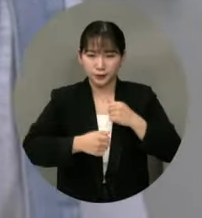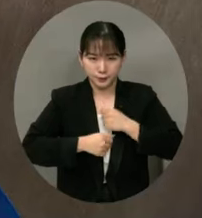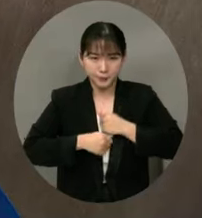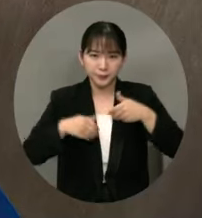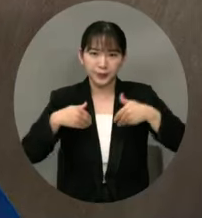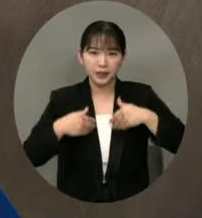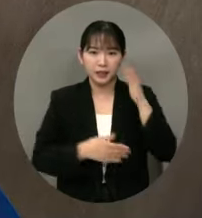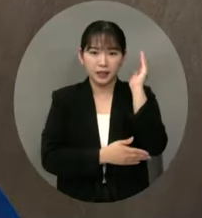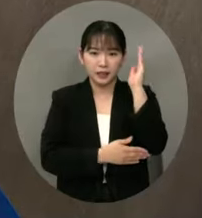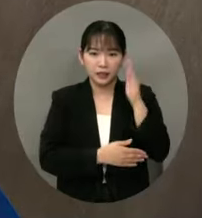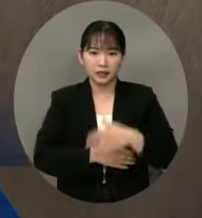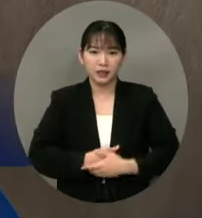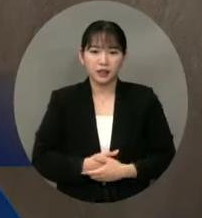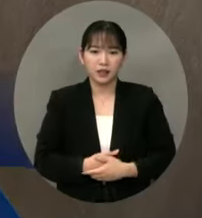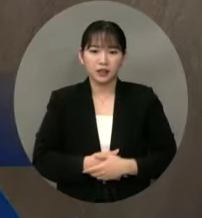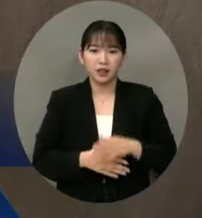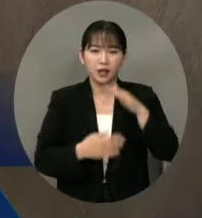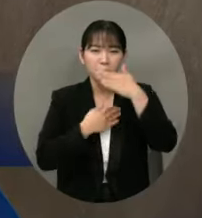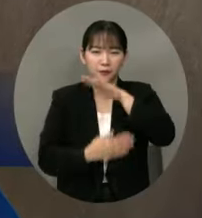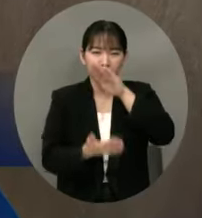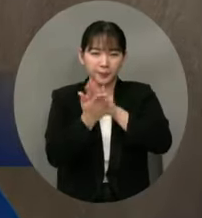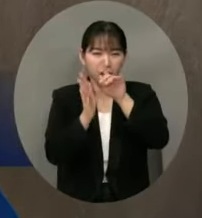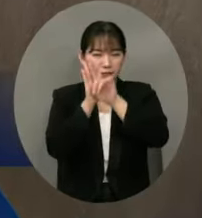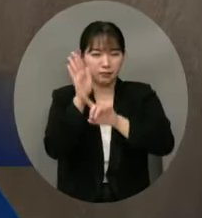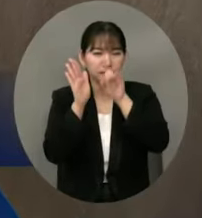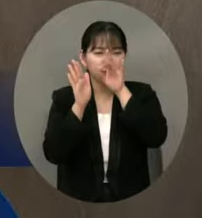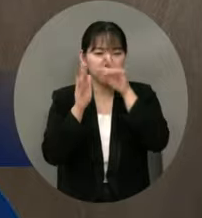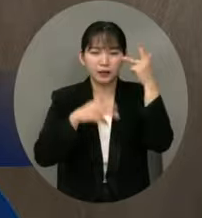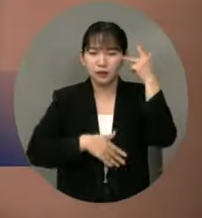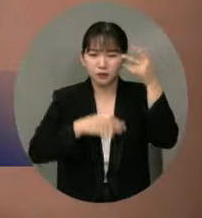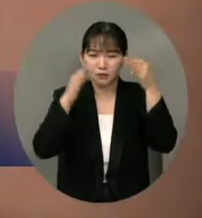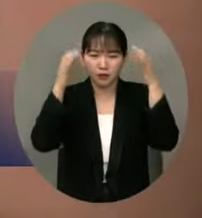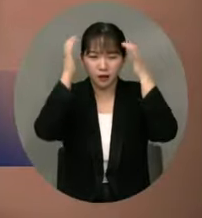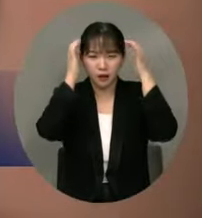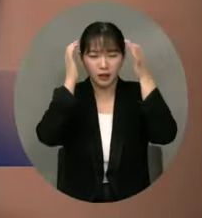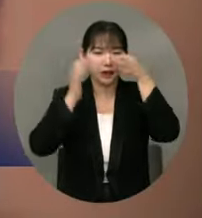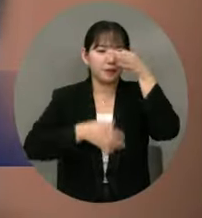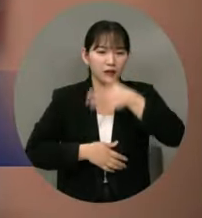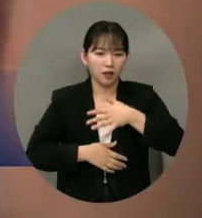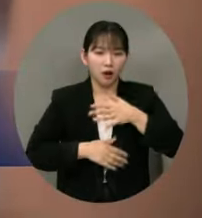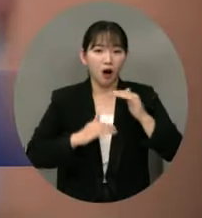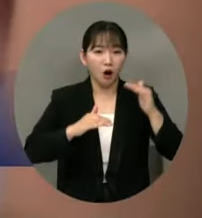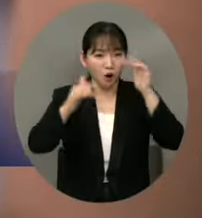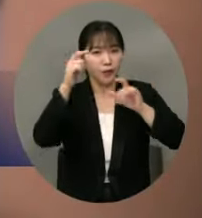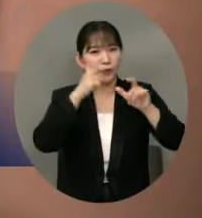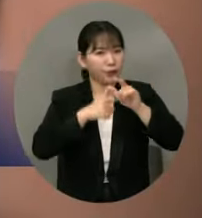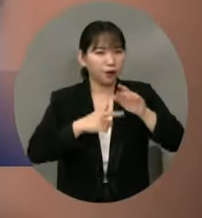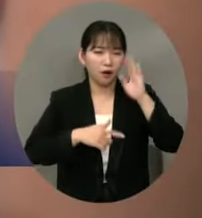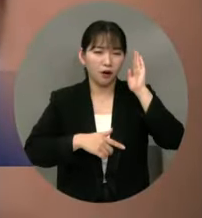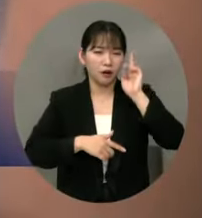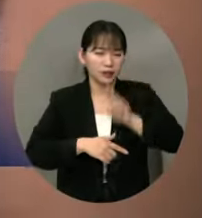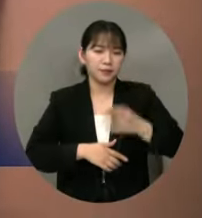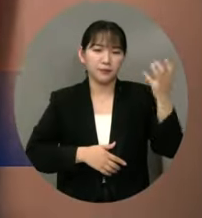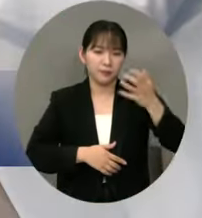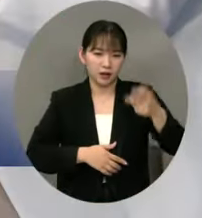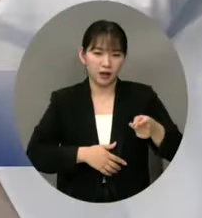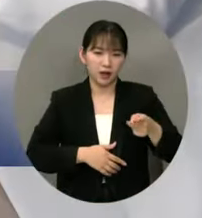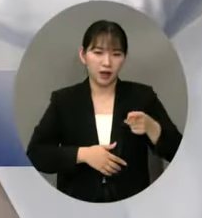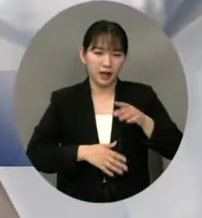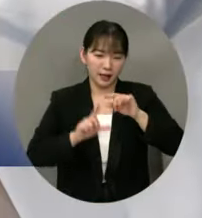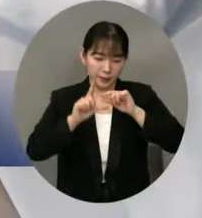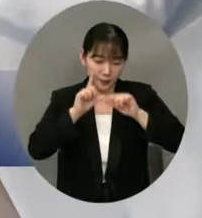조언합니다. 열도 안 떨어지고 한 일주일간 되게 고생을 많이 하죠. 어른들이 훨씬 더 증상이 심해요.